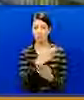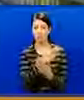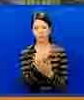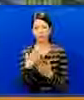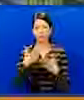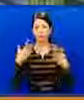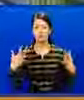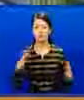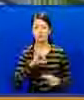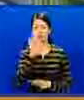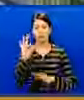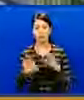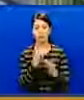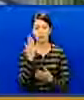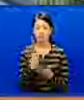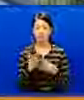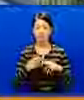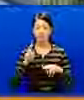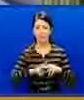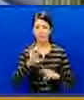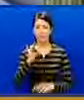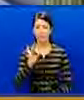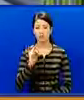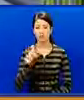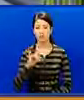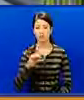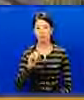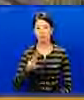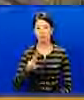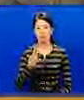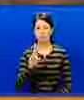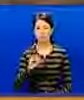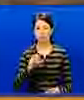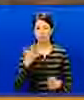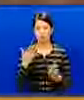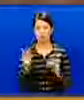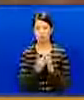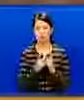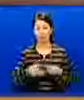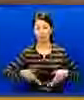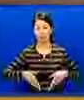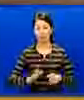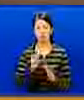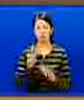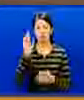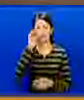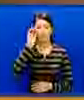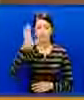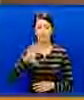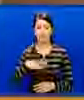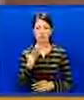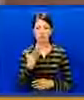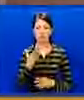проектов. Вместе с тем, BI Group Construction приняла участие в строительстве важных объектов в стране, в частности, в строительстве